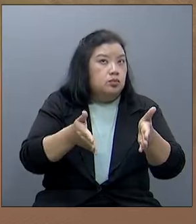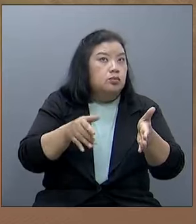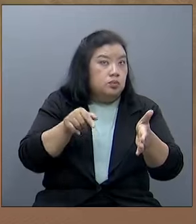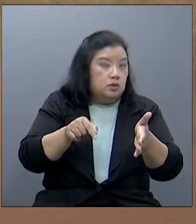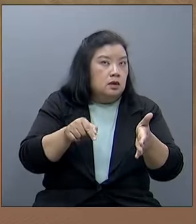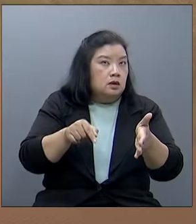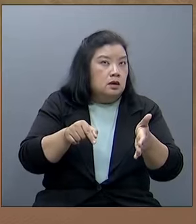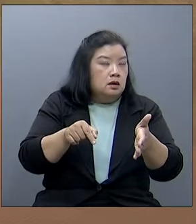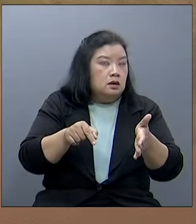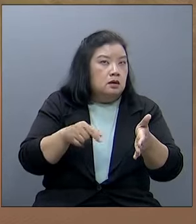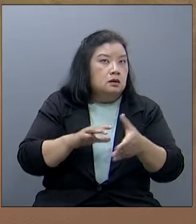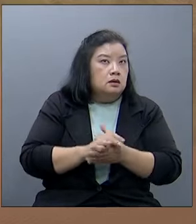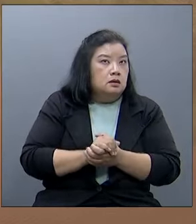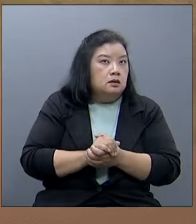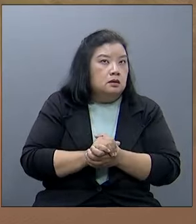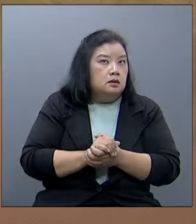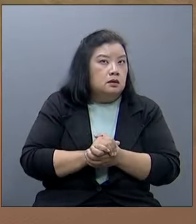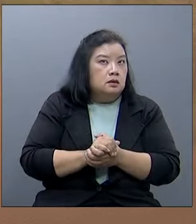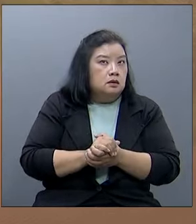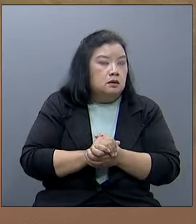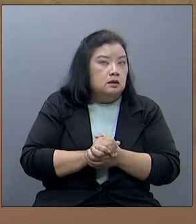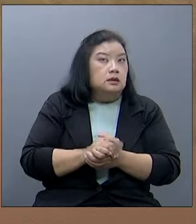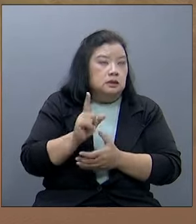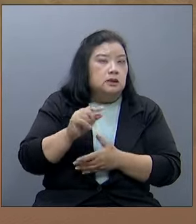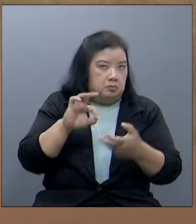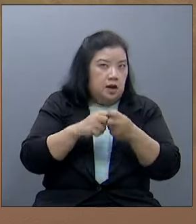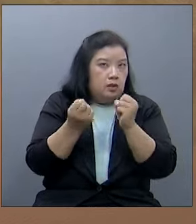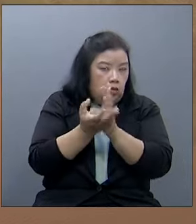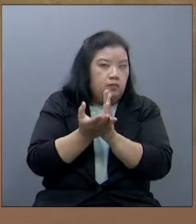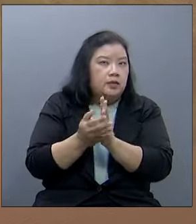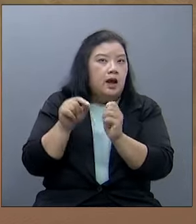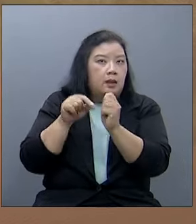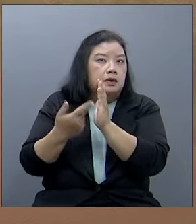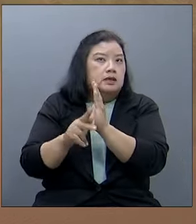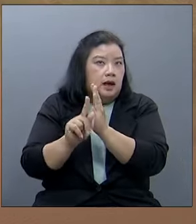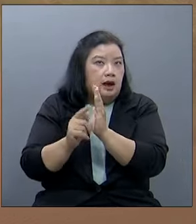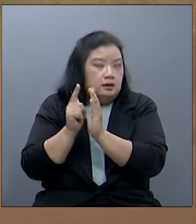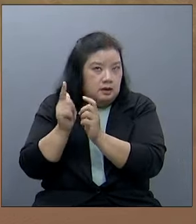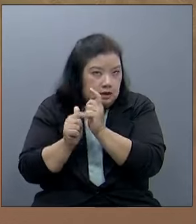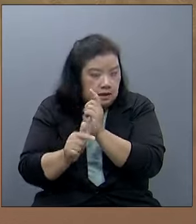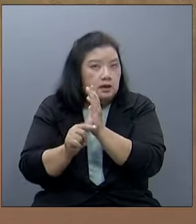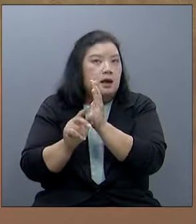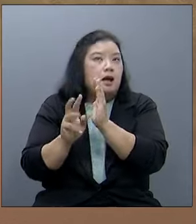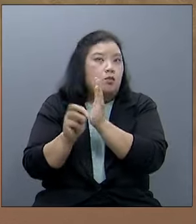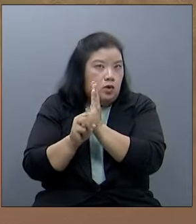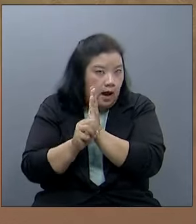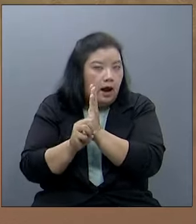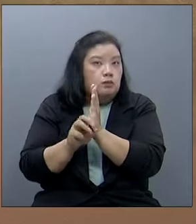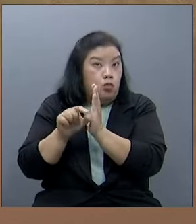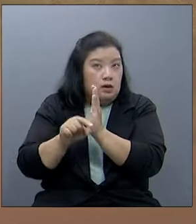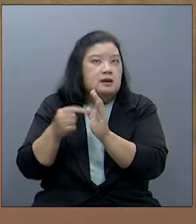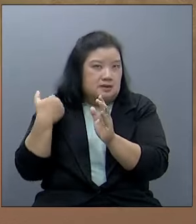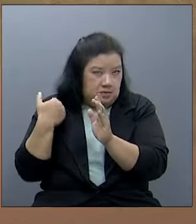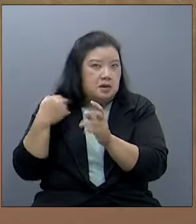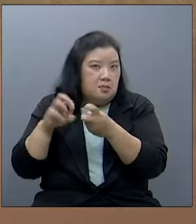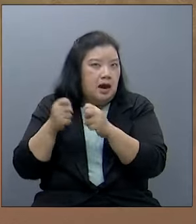บนี้